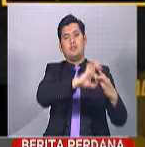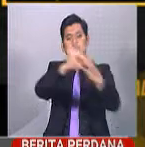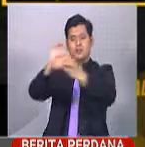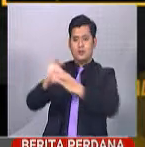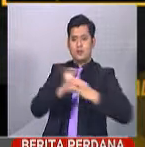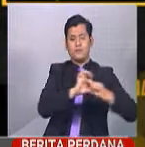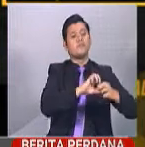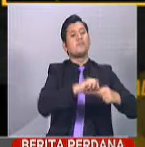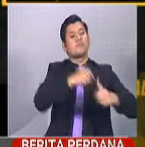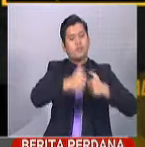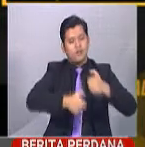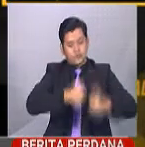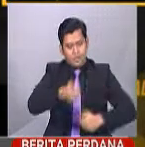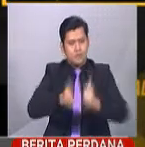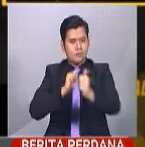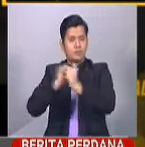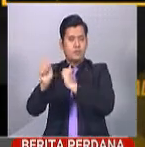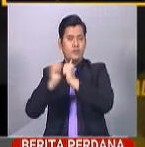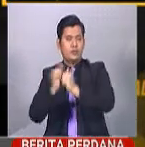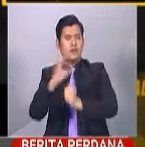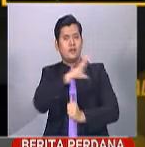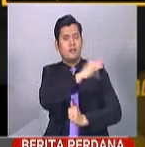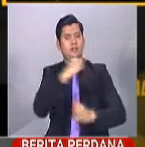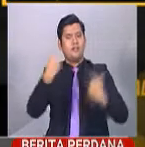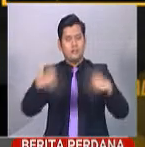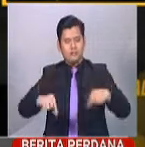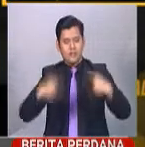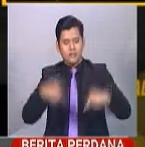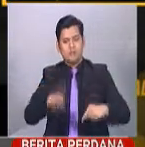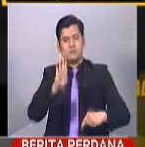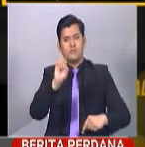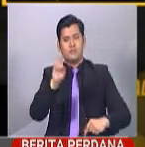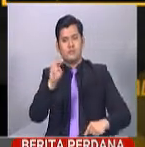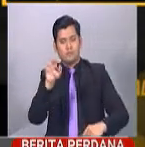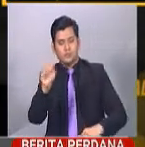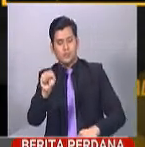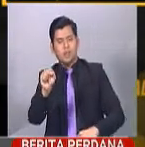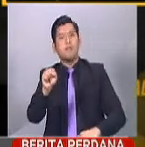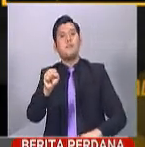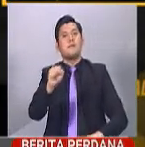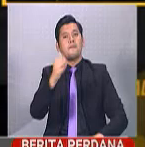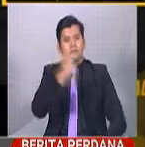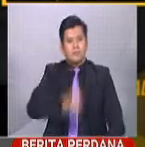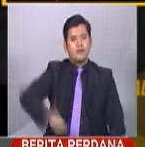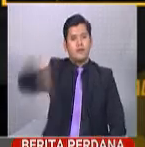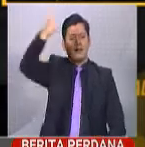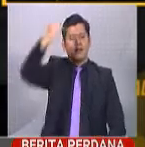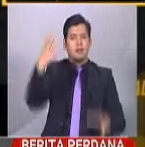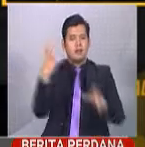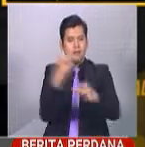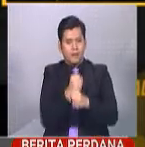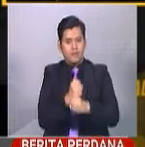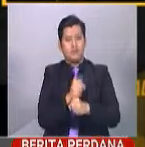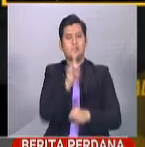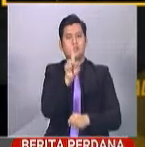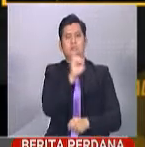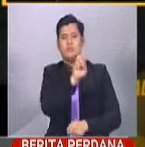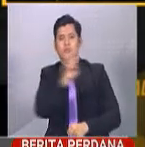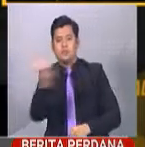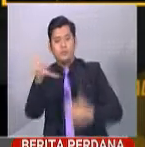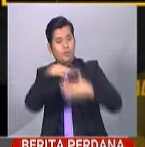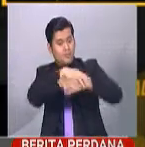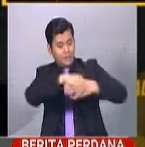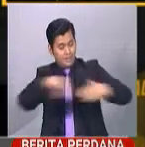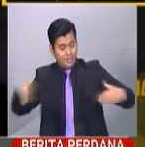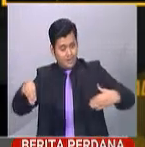esports Kuala Lumpur ESL dan games bor pemenang bakal memperolehi hadiah terkumpul bernilai r,000 serta